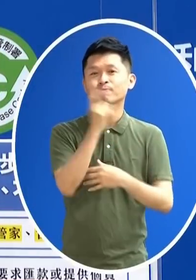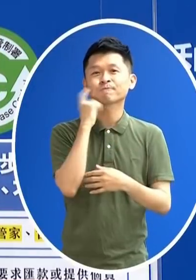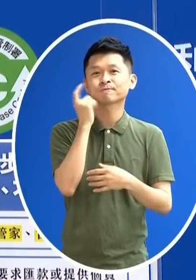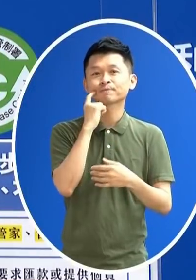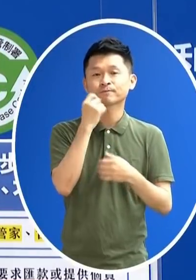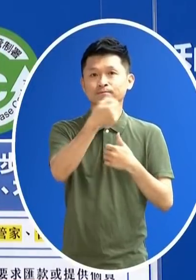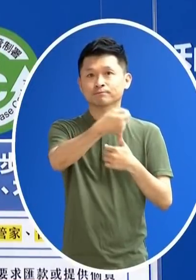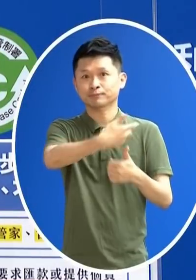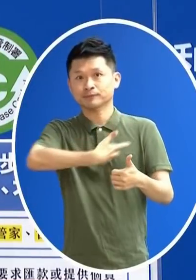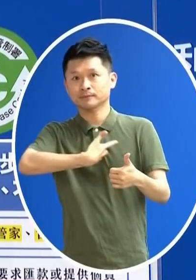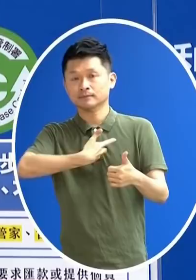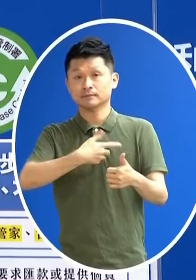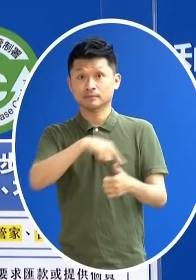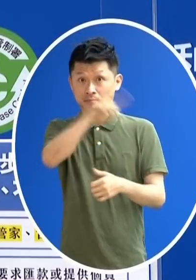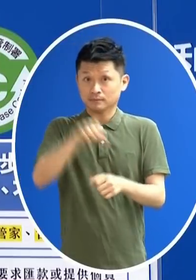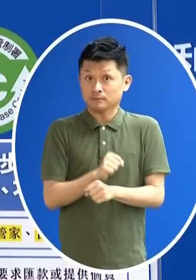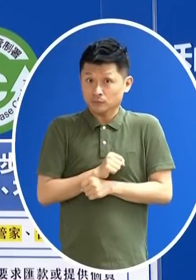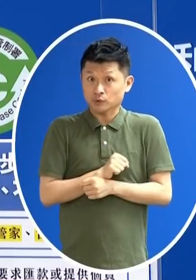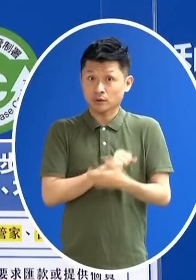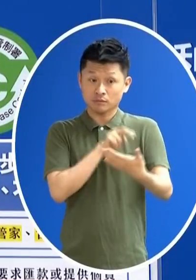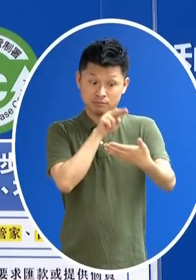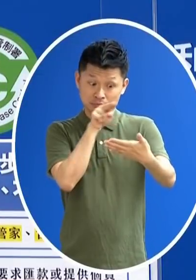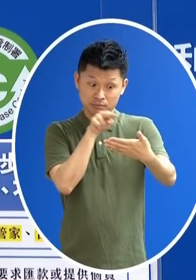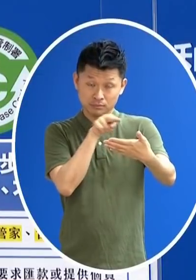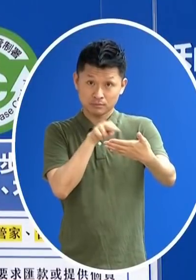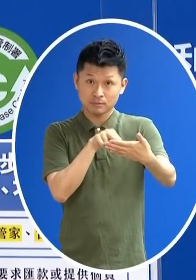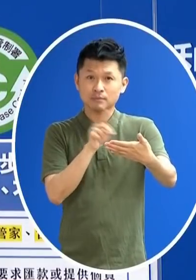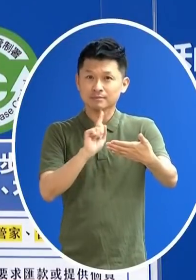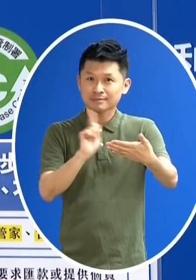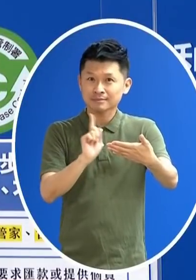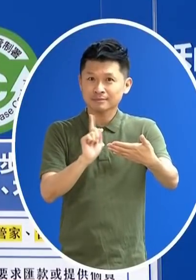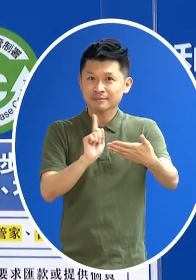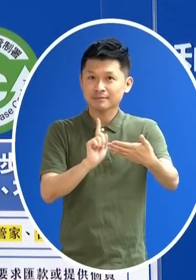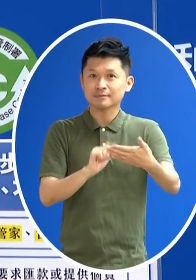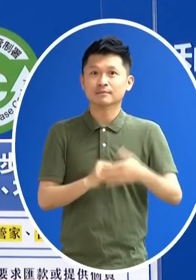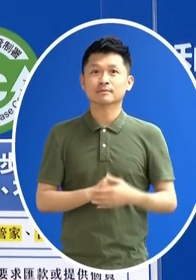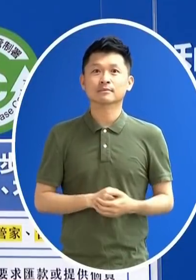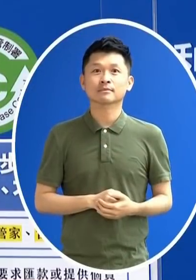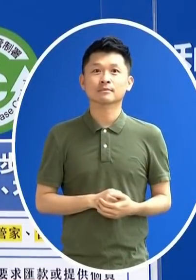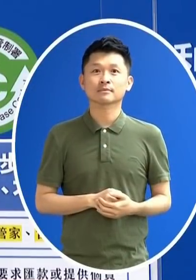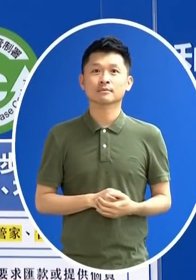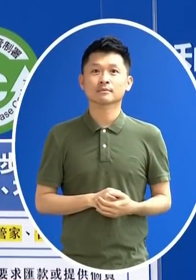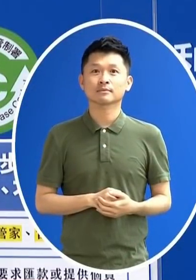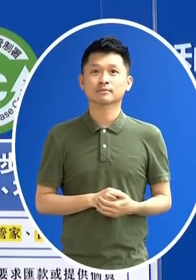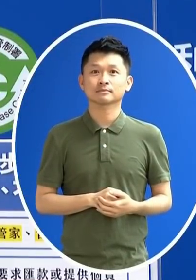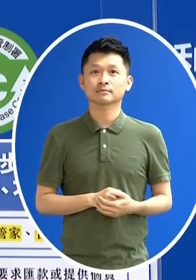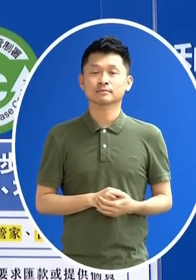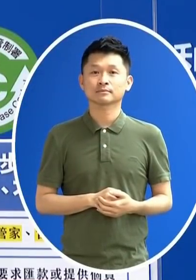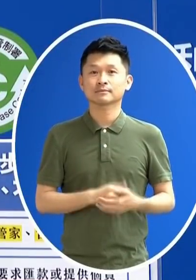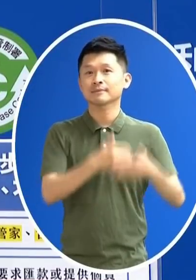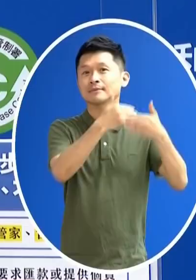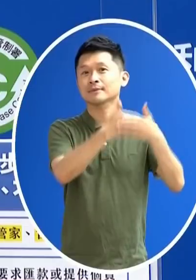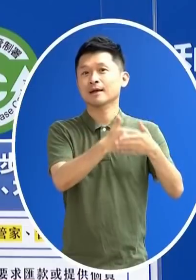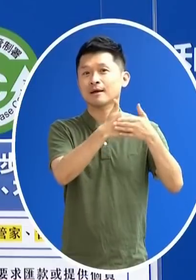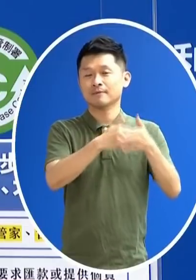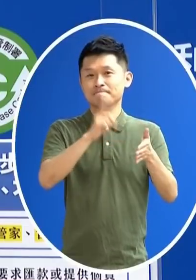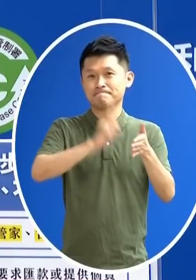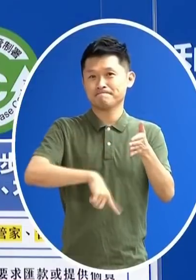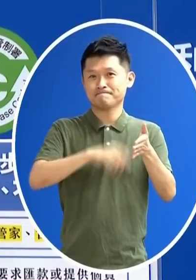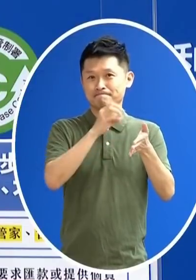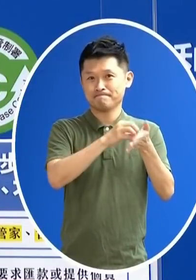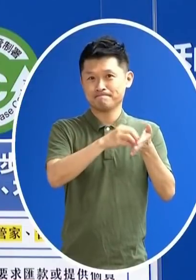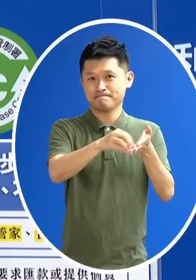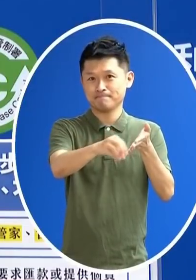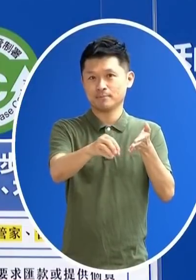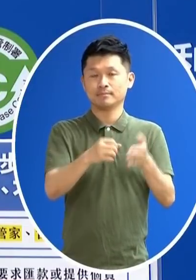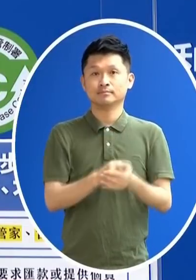息。大家注意看，它使用的呢，也都是使用这个中国的简体字。那